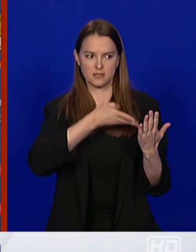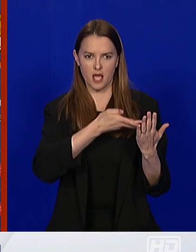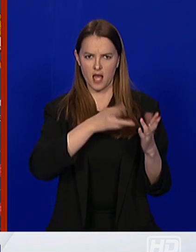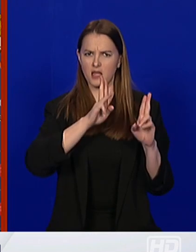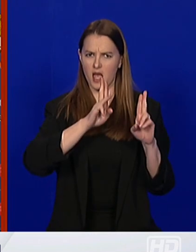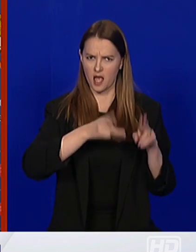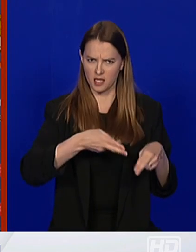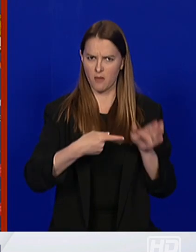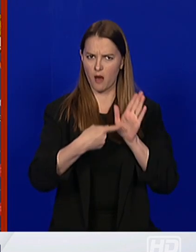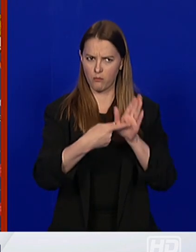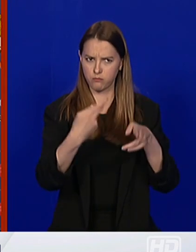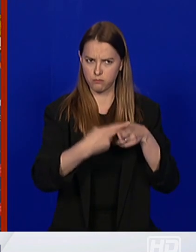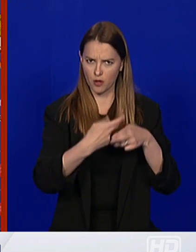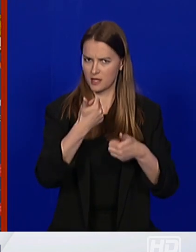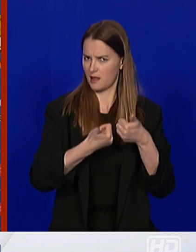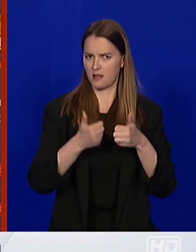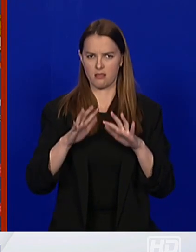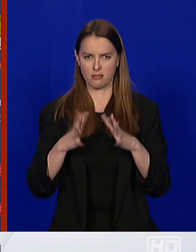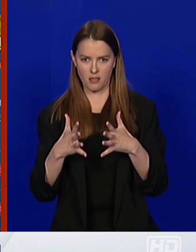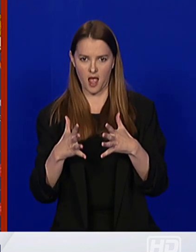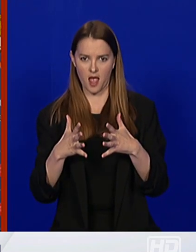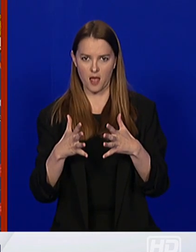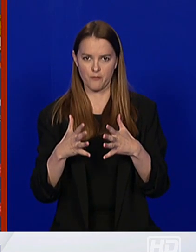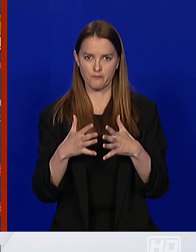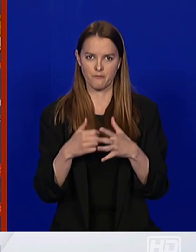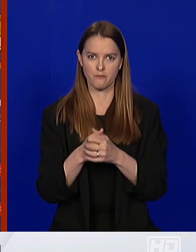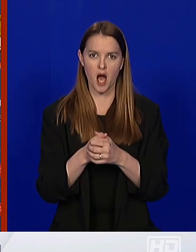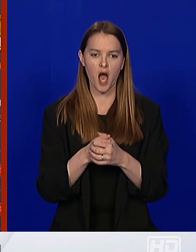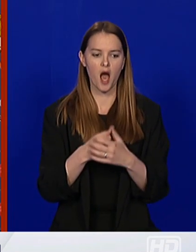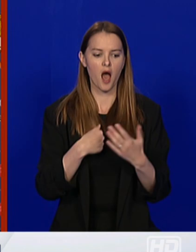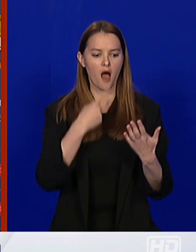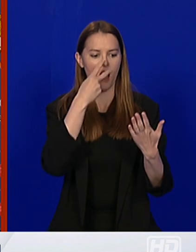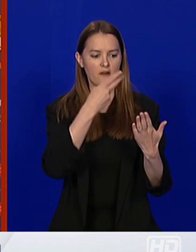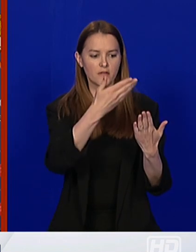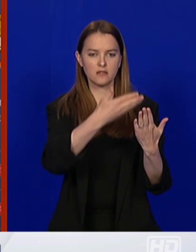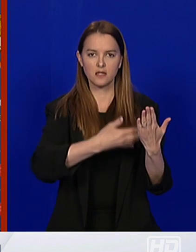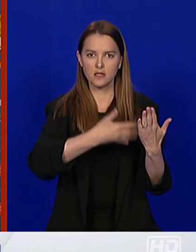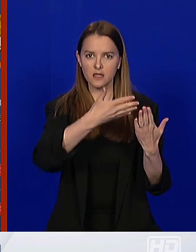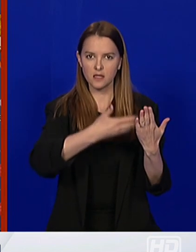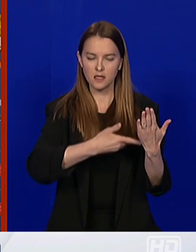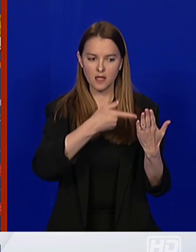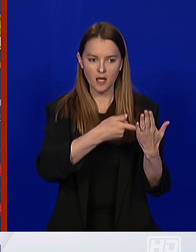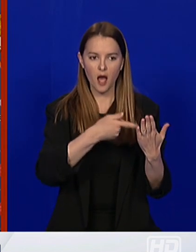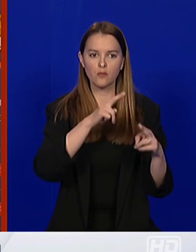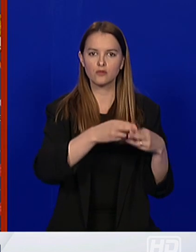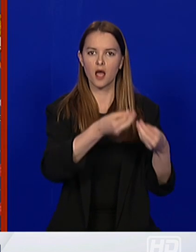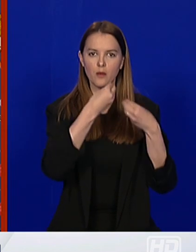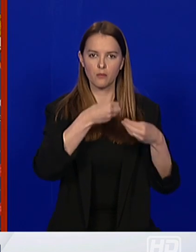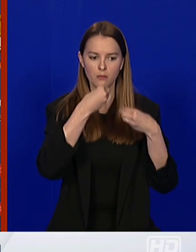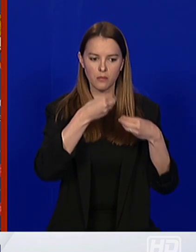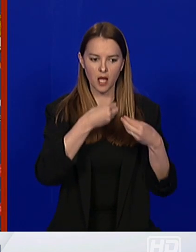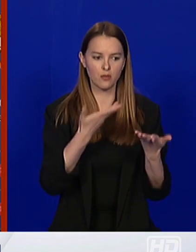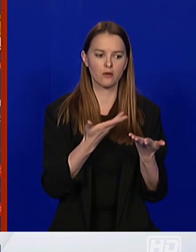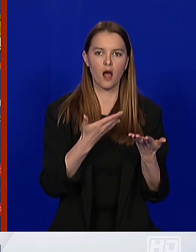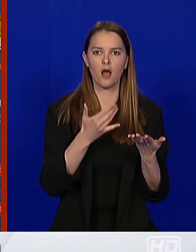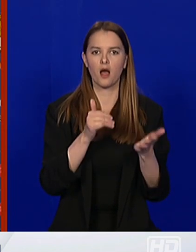zanima njegov status, te u ovisnosti o nalazu sam Andrija će vam preporučiti određene opcije, da li da se